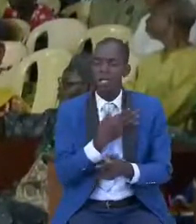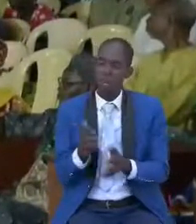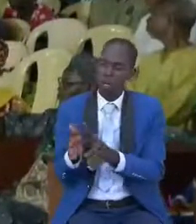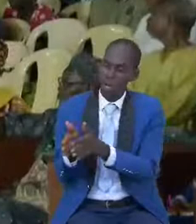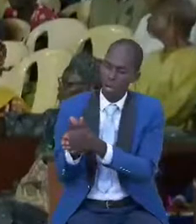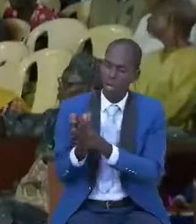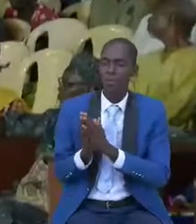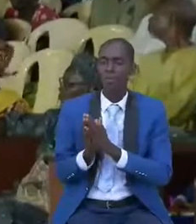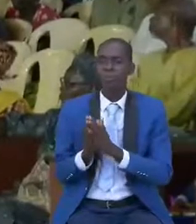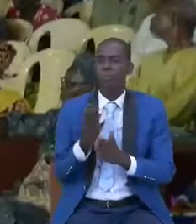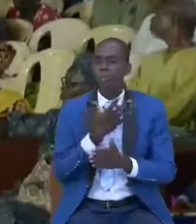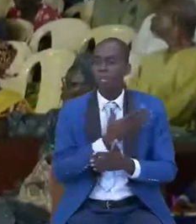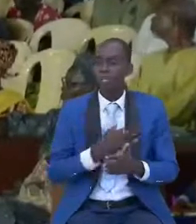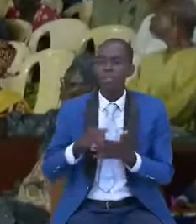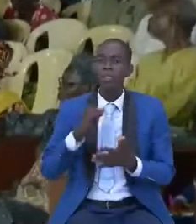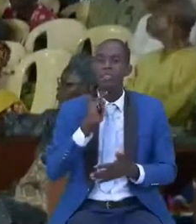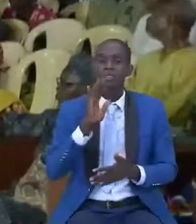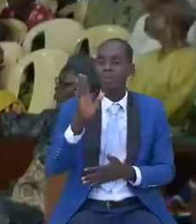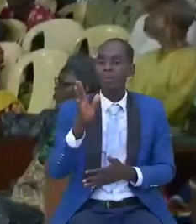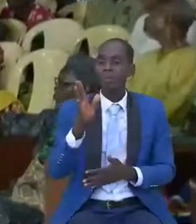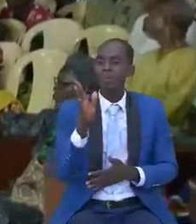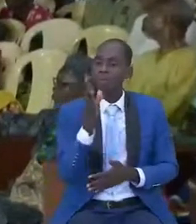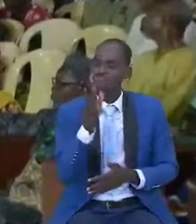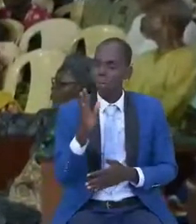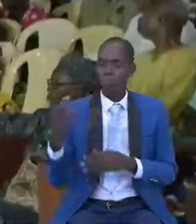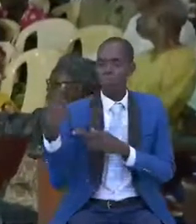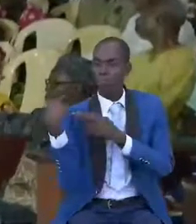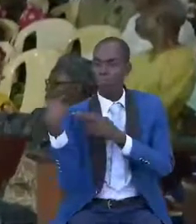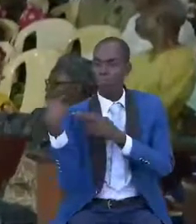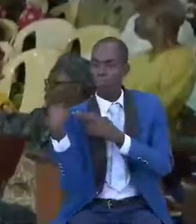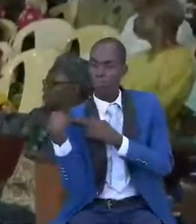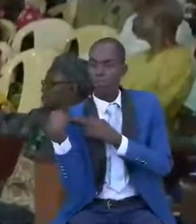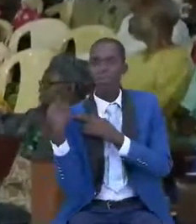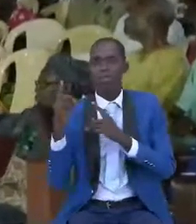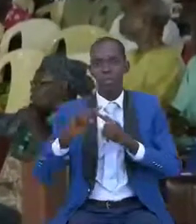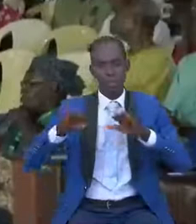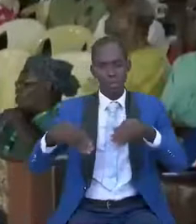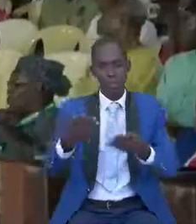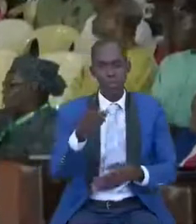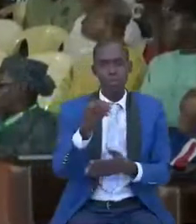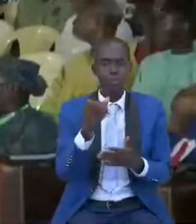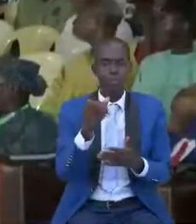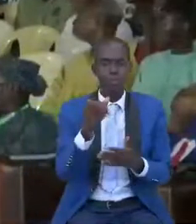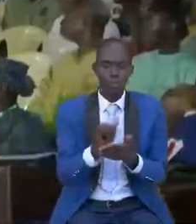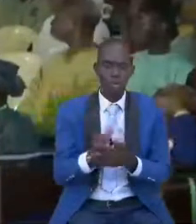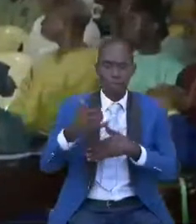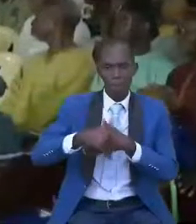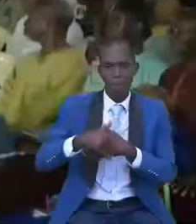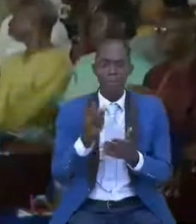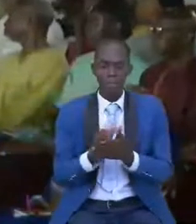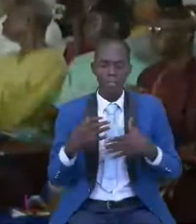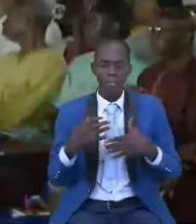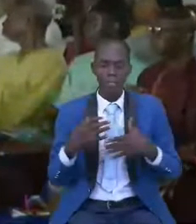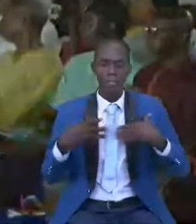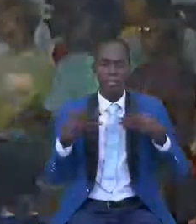viens et tu demandes. Et c'est son devoir et sa responsabilité de te